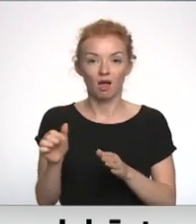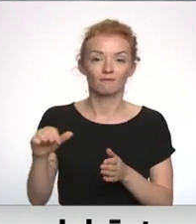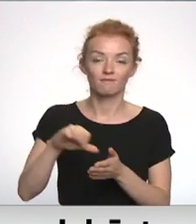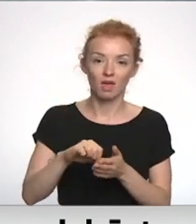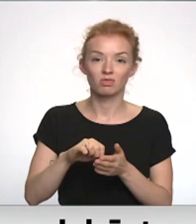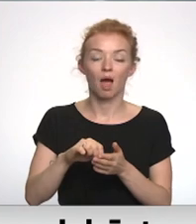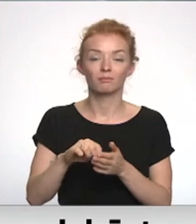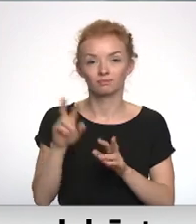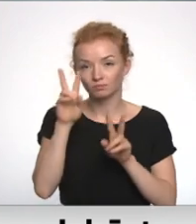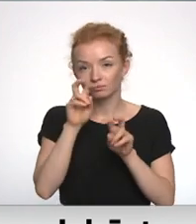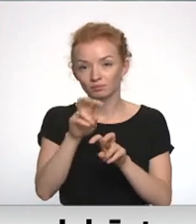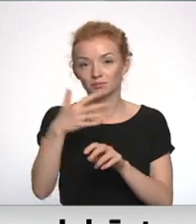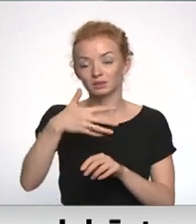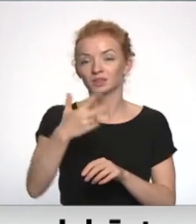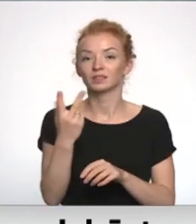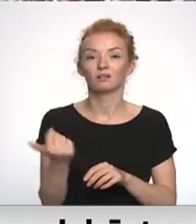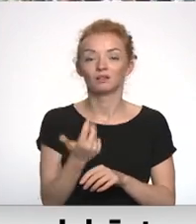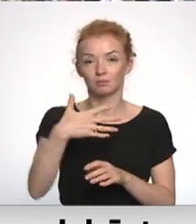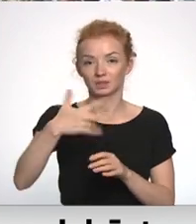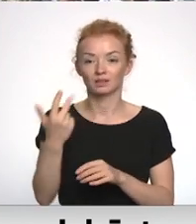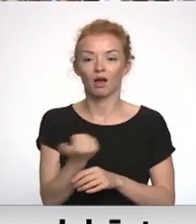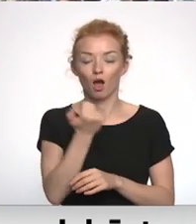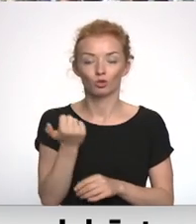uzlūkoja 53 gadus.